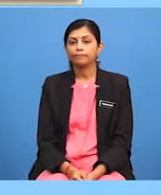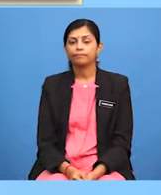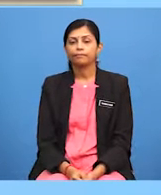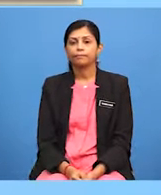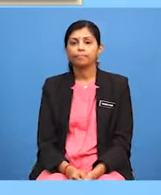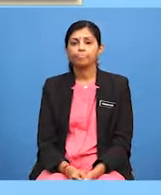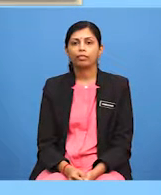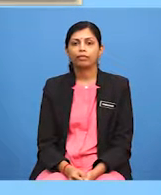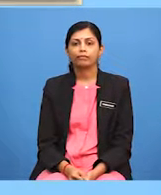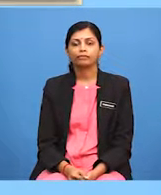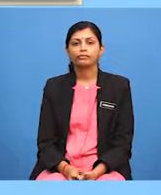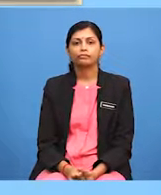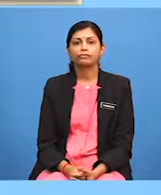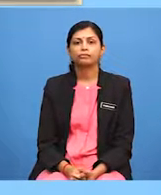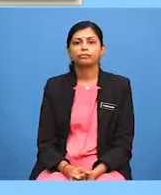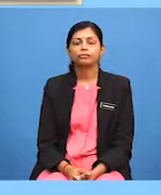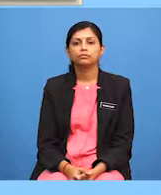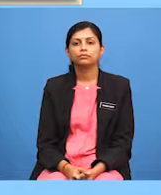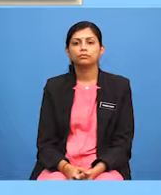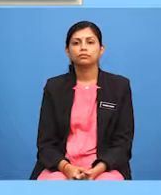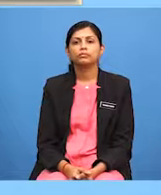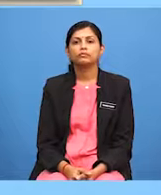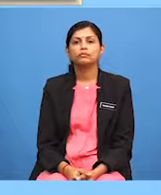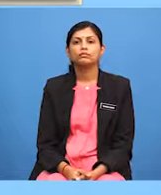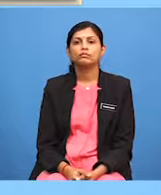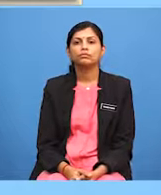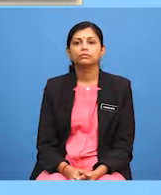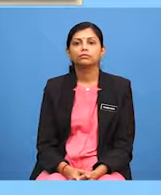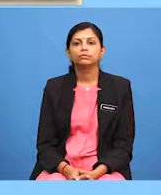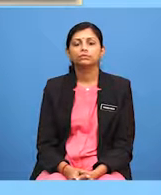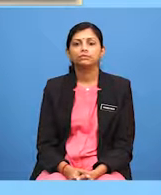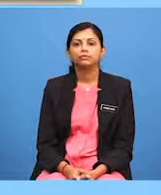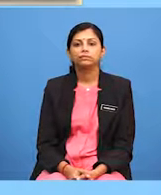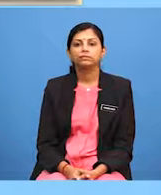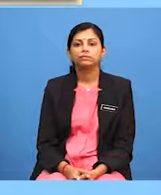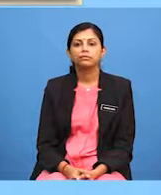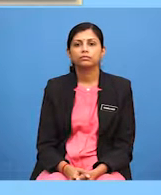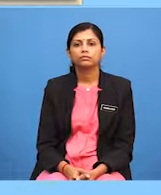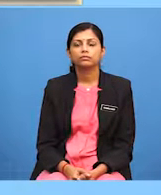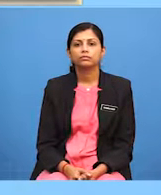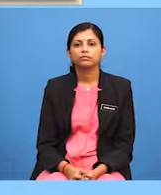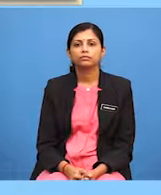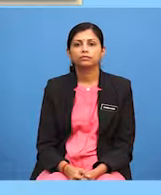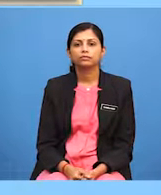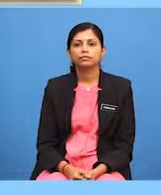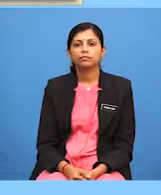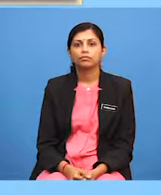Berapakah tenaga yang digunakan untuk mengangkat beban oleh kren? Dan